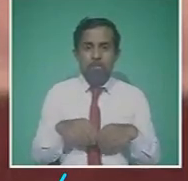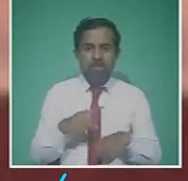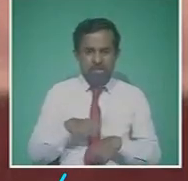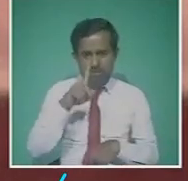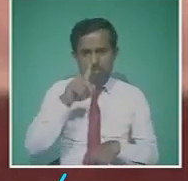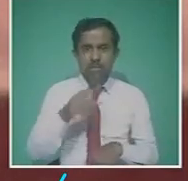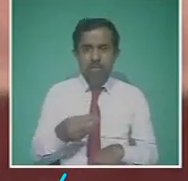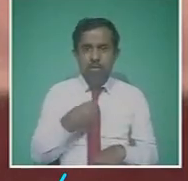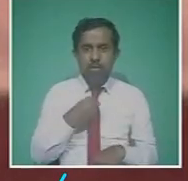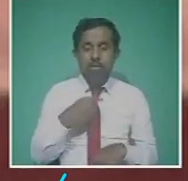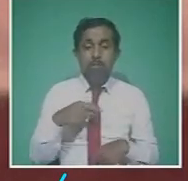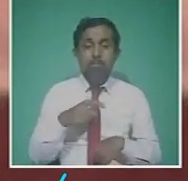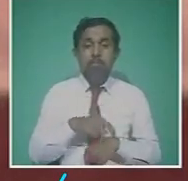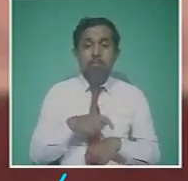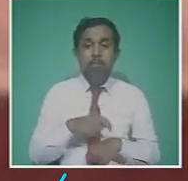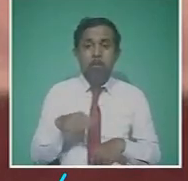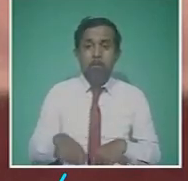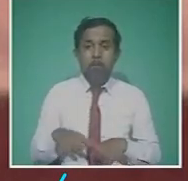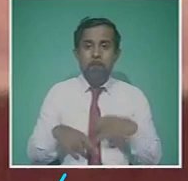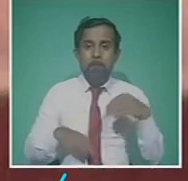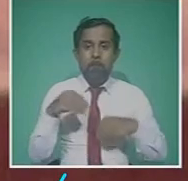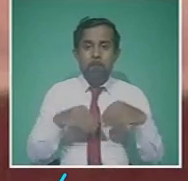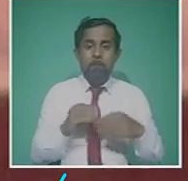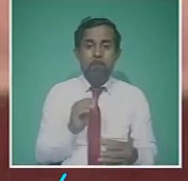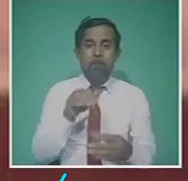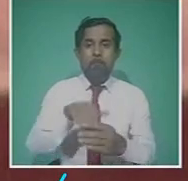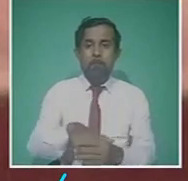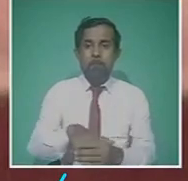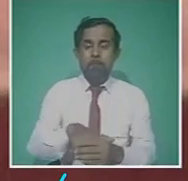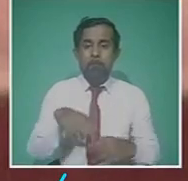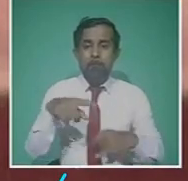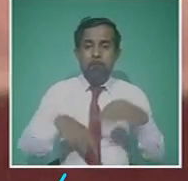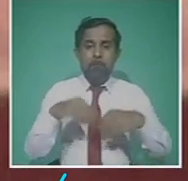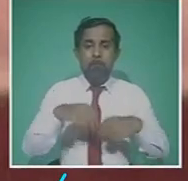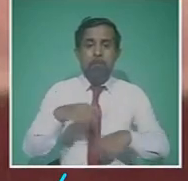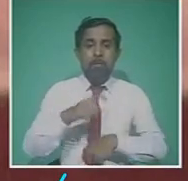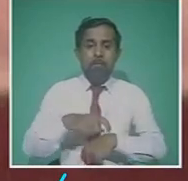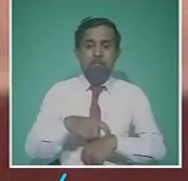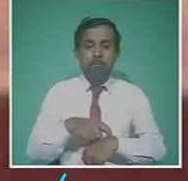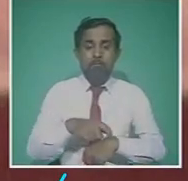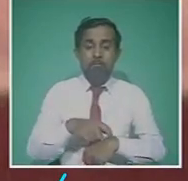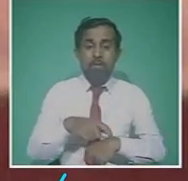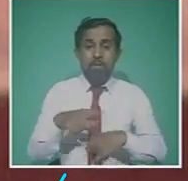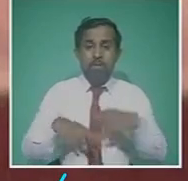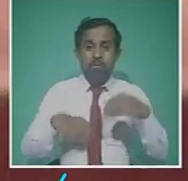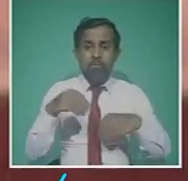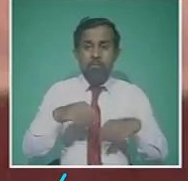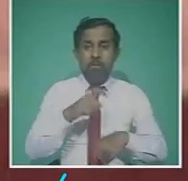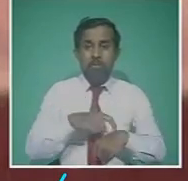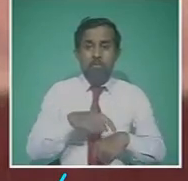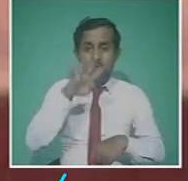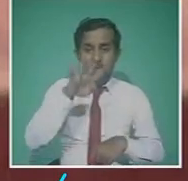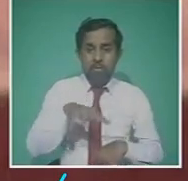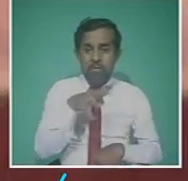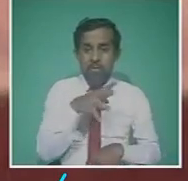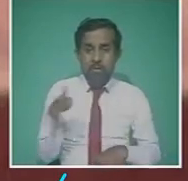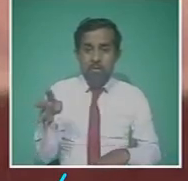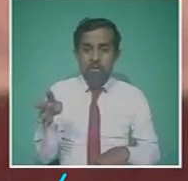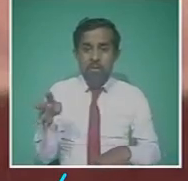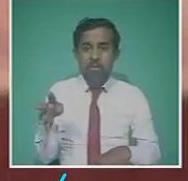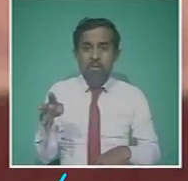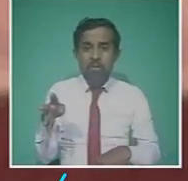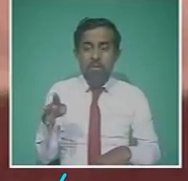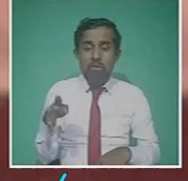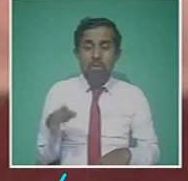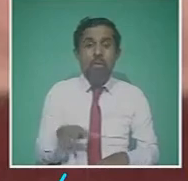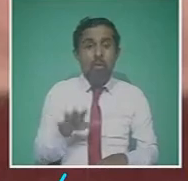antri tu mani. මේ වෙලාවේ මැතිවරණ කෙටියම මැතිවරණ කාල සීමාවෙම නැත්නම් මැතිවරණ කාලසටහනේ යම් කිසි තැනක් තියෙනවා